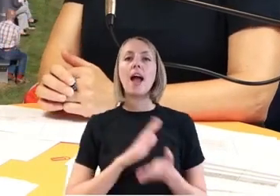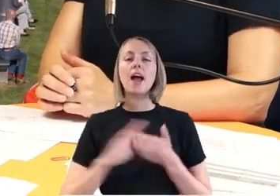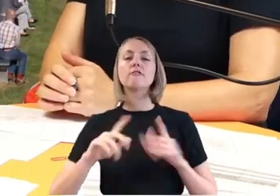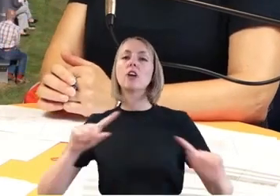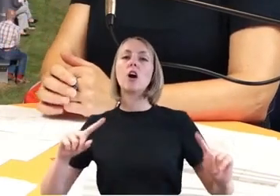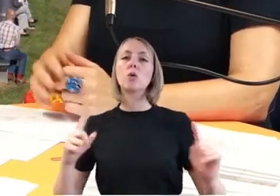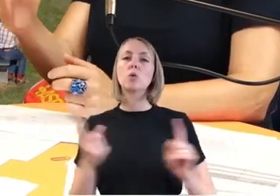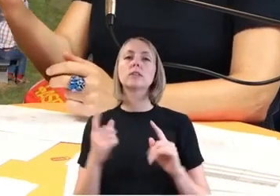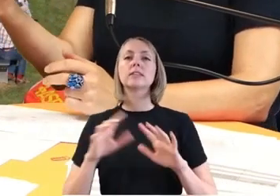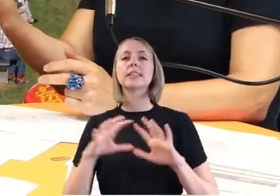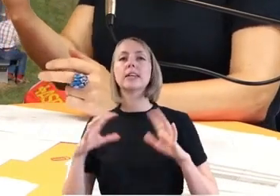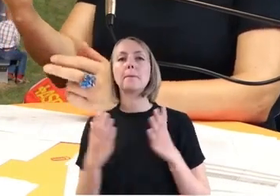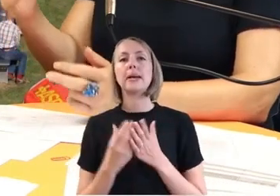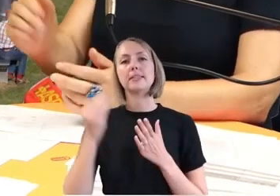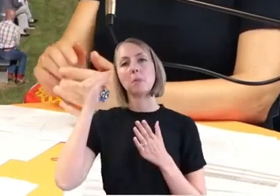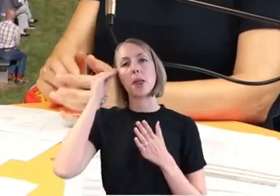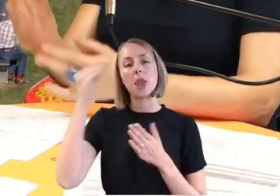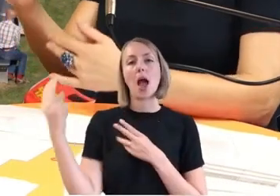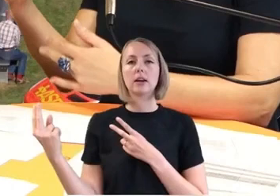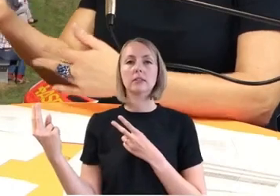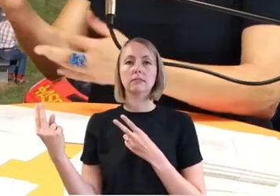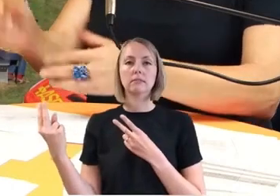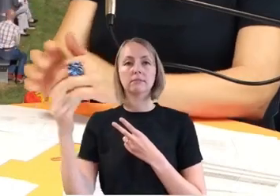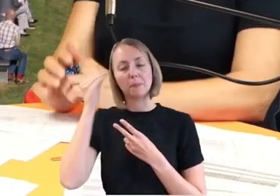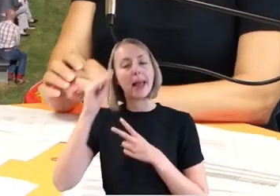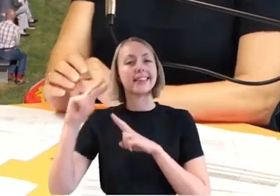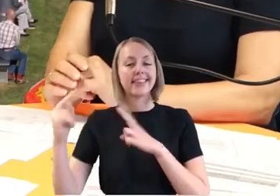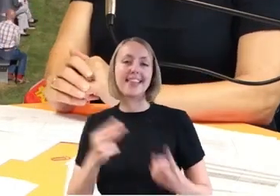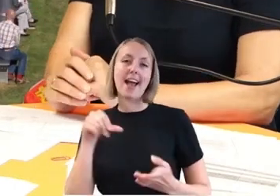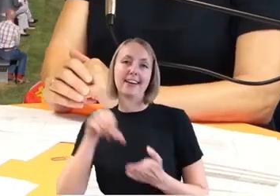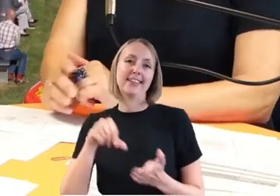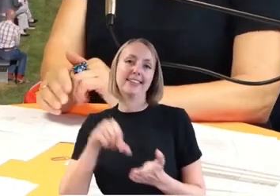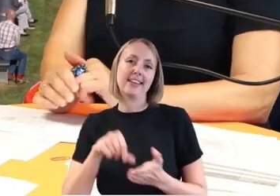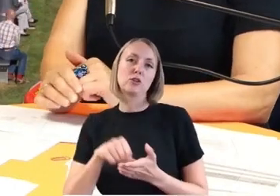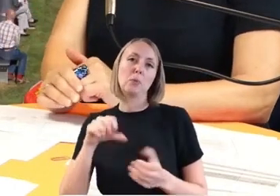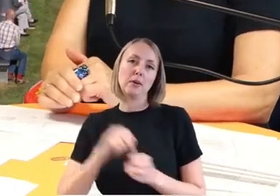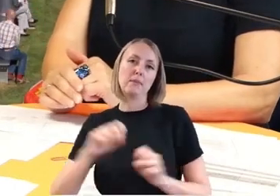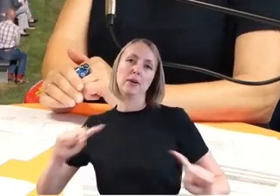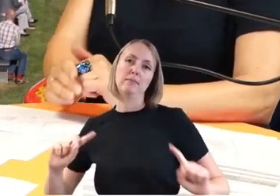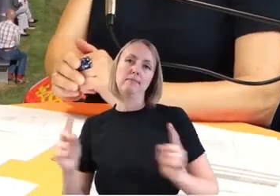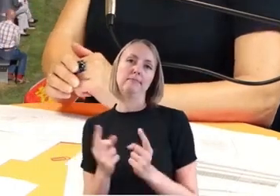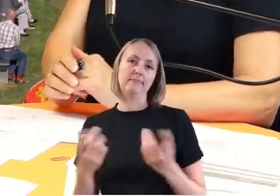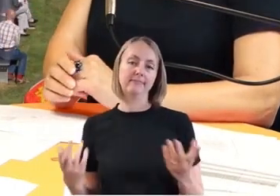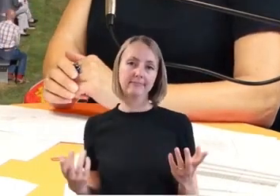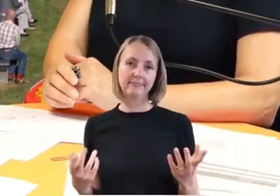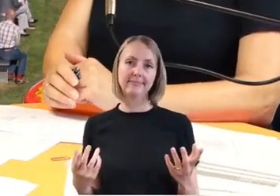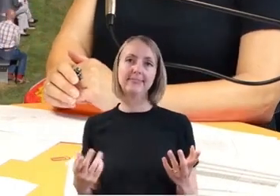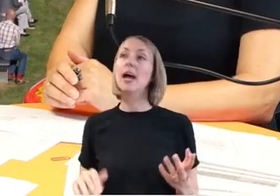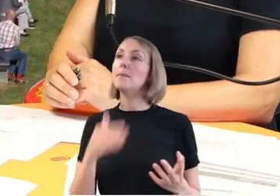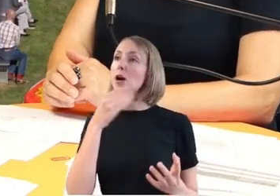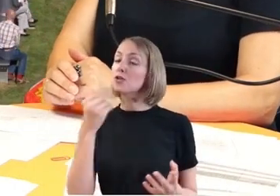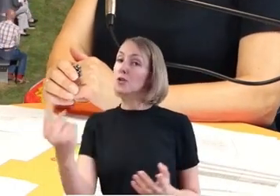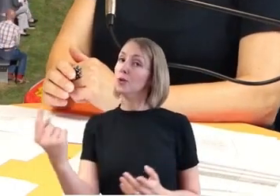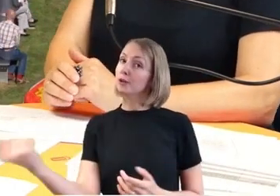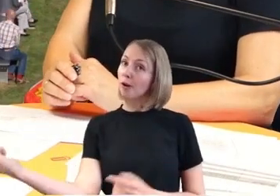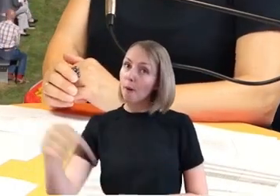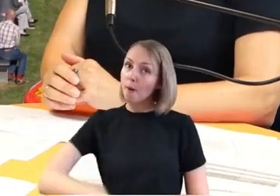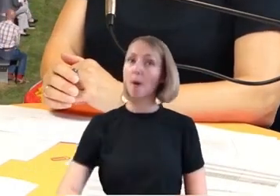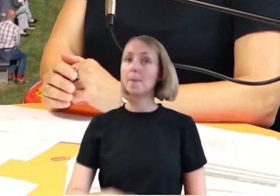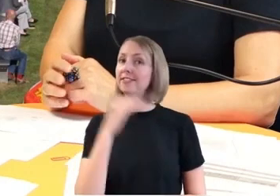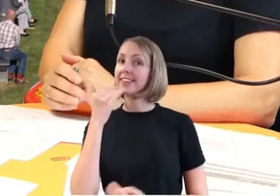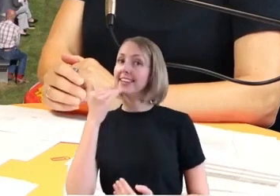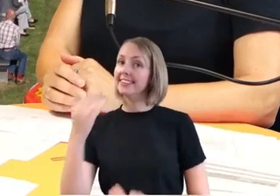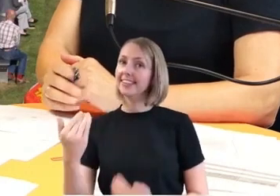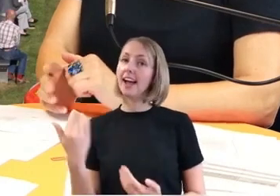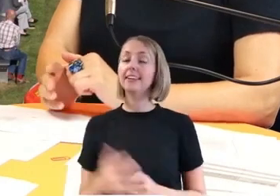oder melde und lagezentrum damit wir immer verständlich bleiben schön dass sie da sind dass sie die zeit gefunden